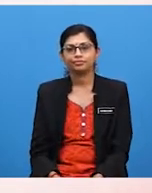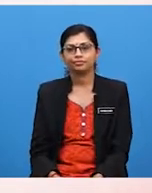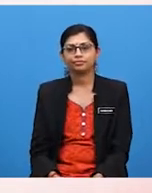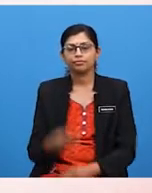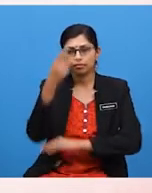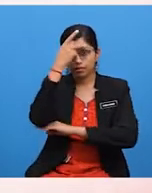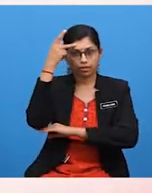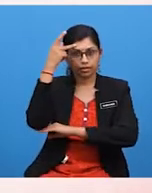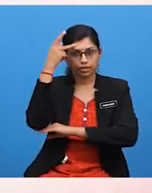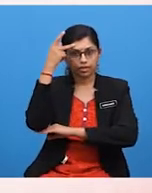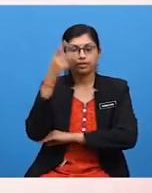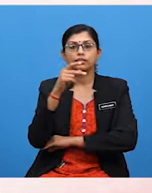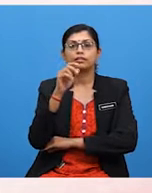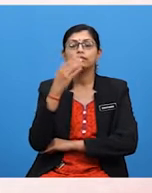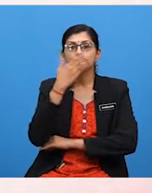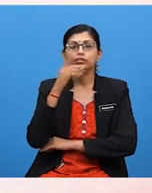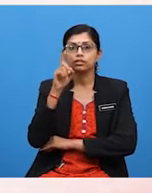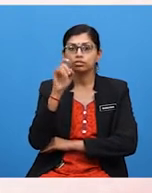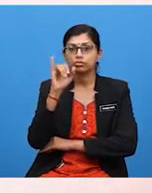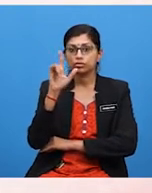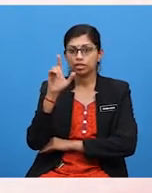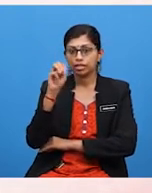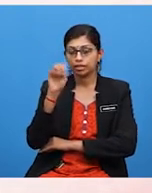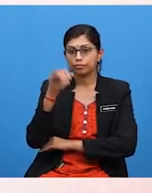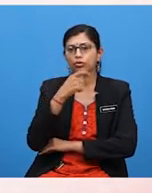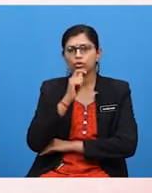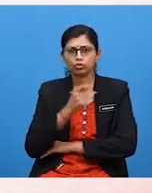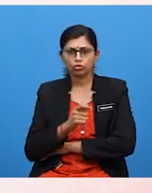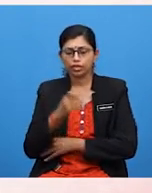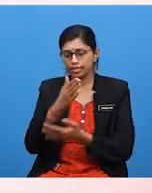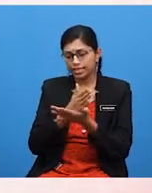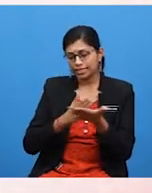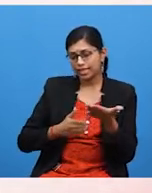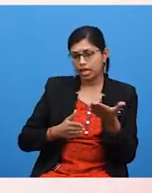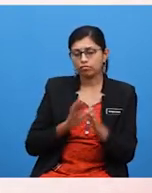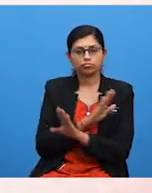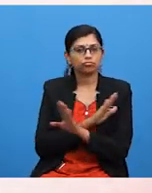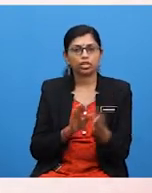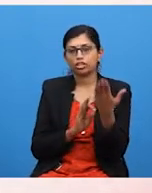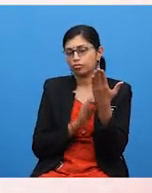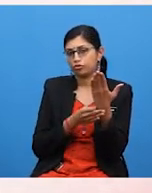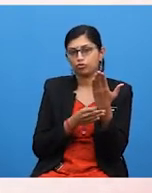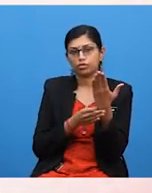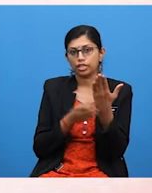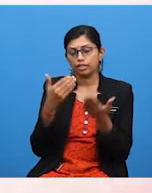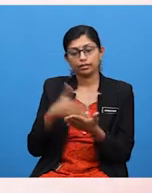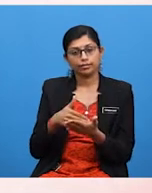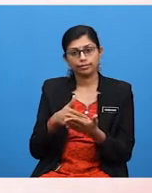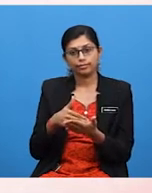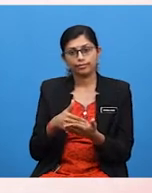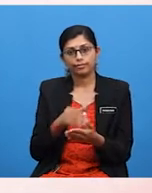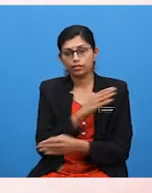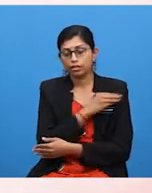ini adalah kerana tisu xylem yang tua di bahagian tengah tidak berfungsi lagi